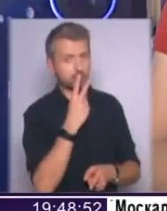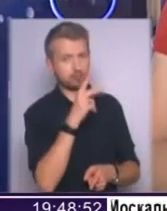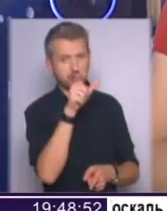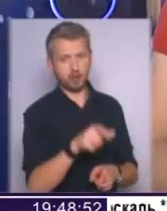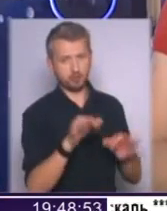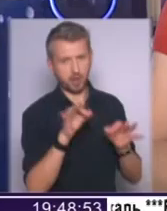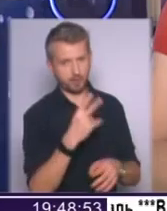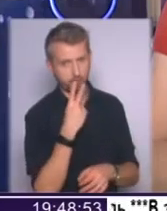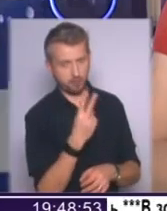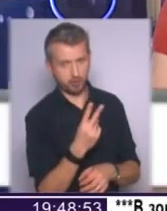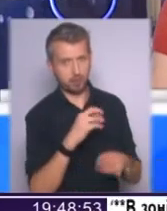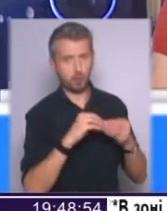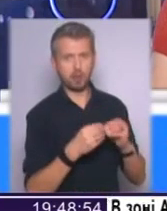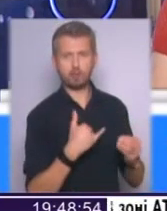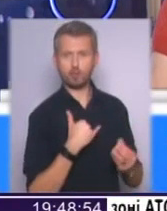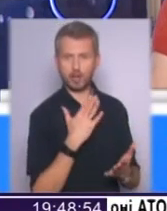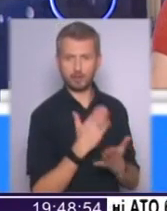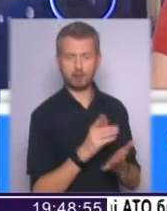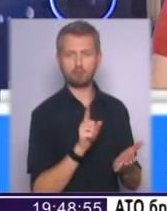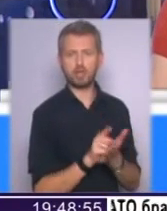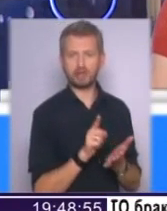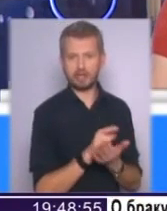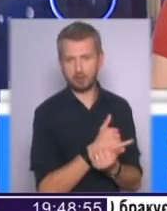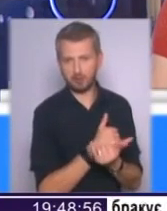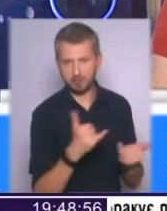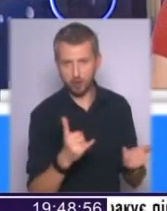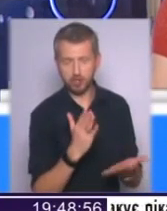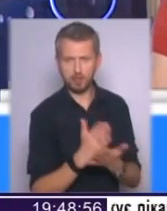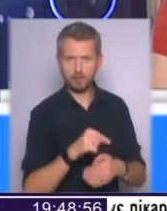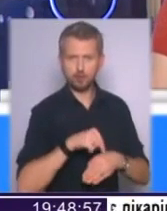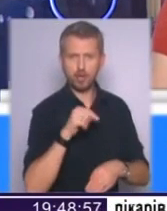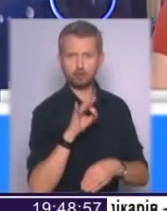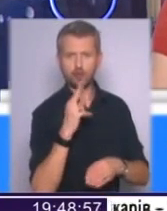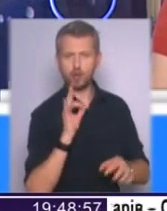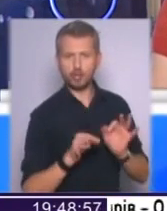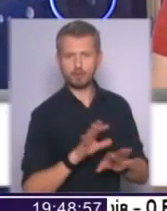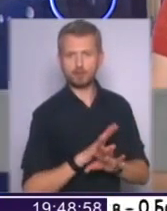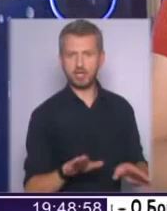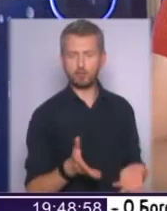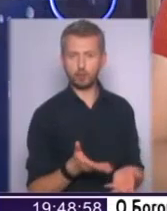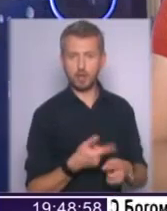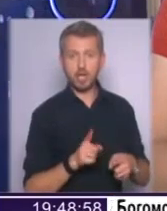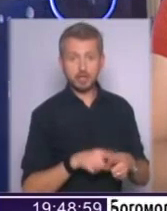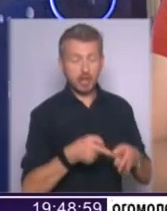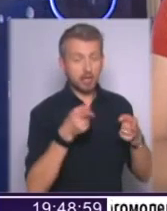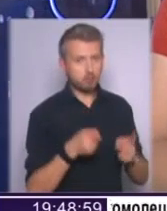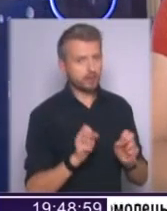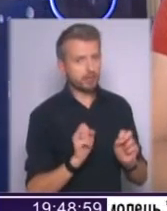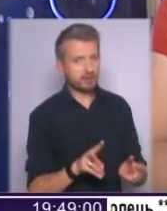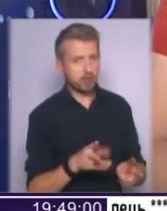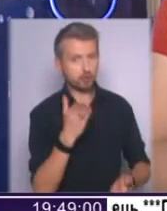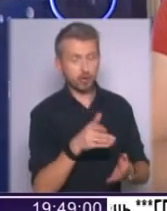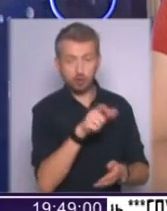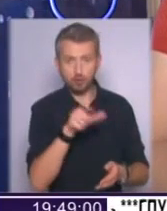правильно. Бачите, проблема у нас є справді з пенсійним забезпеченням. І є відчуття соціальної несправедливості у громадян. Тобто це насправді є небезпечно. Якщо